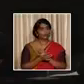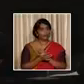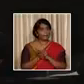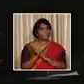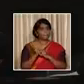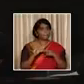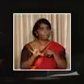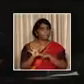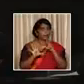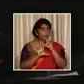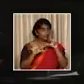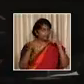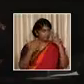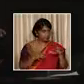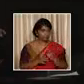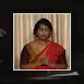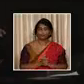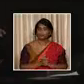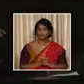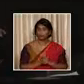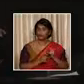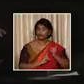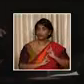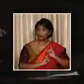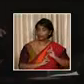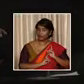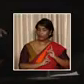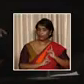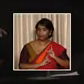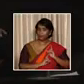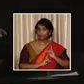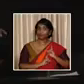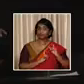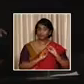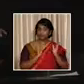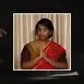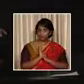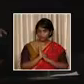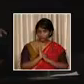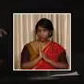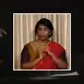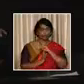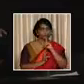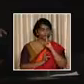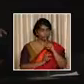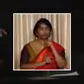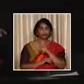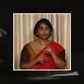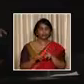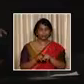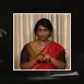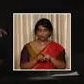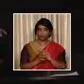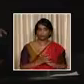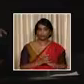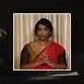அதனை கனடாவினுடைய பிரதமர் ஜஸ்டின் ட்ரூடோ அவர்கள் இவ்வாறு குறிப்பிட்டிருந்தார் மனித உரிமைகள் சமாதானம் மற்றும்